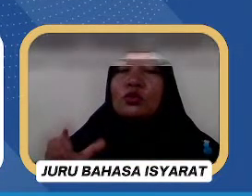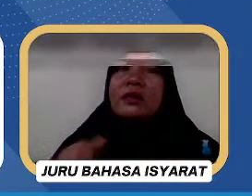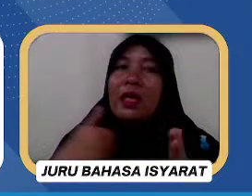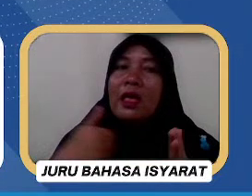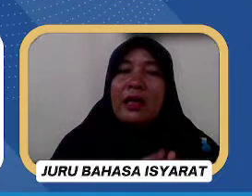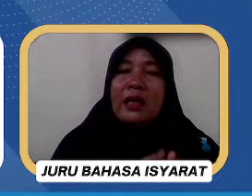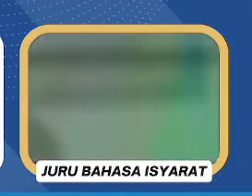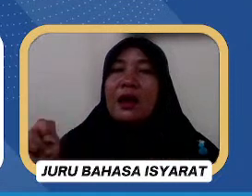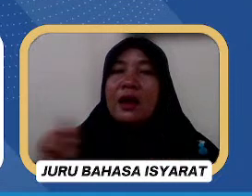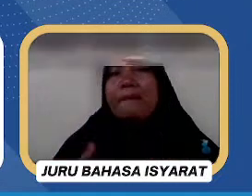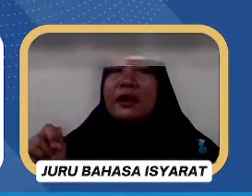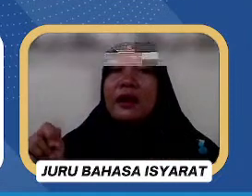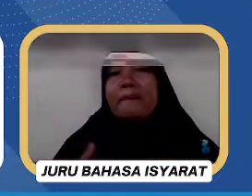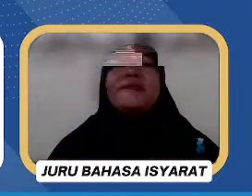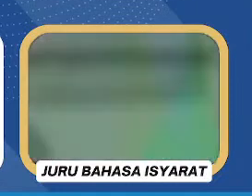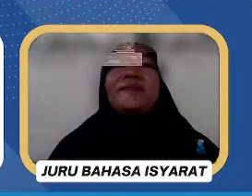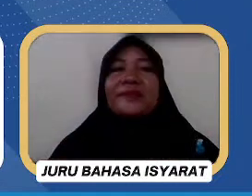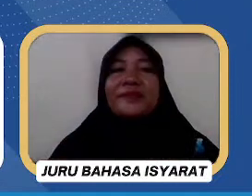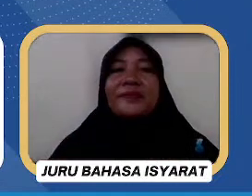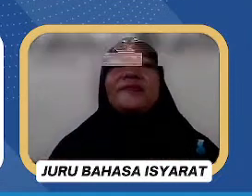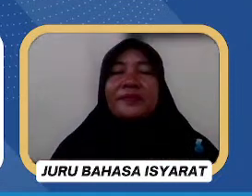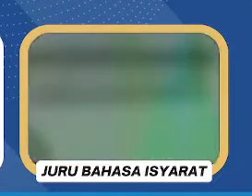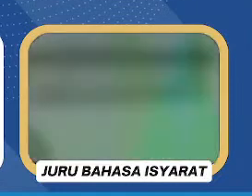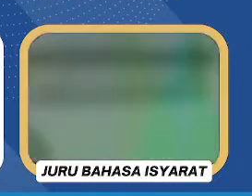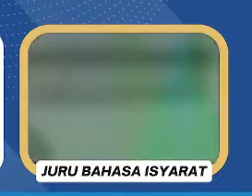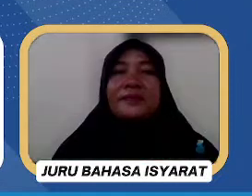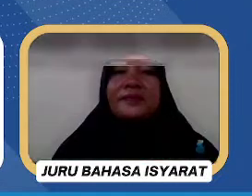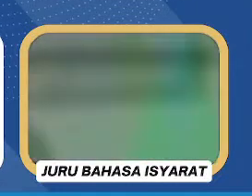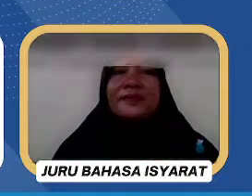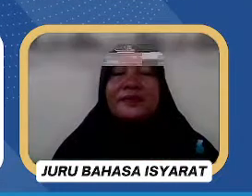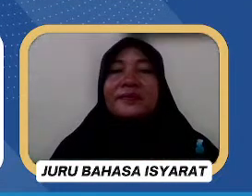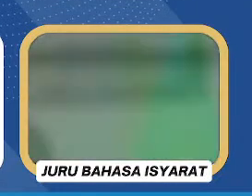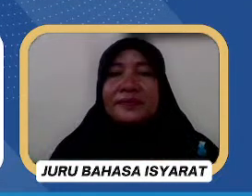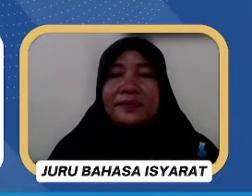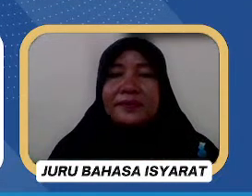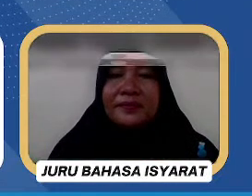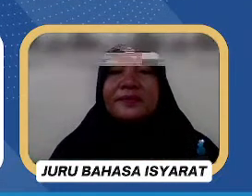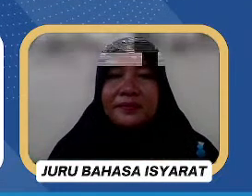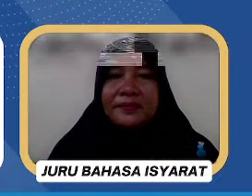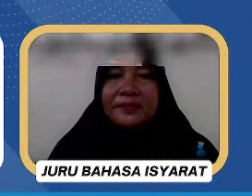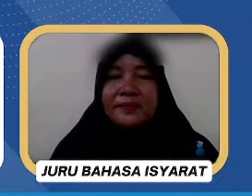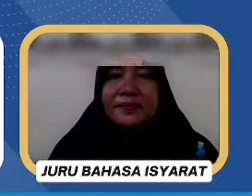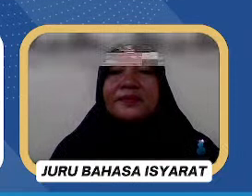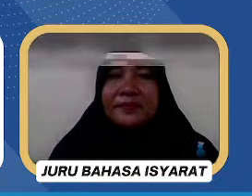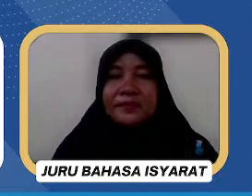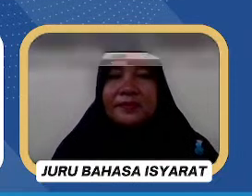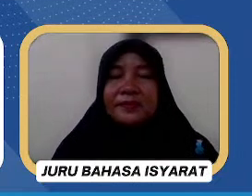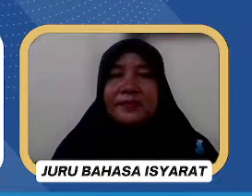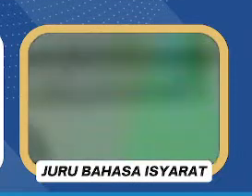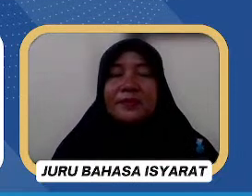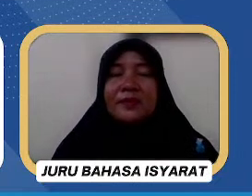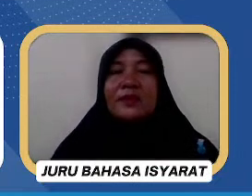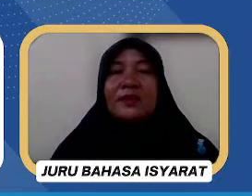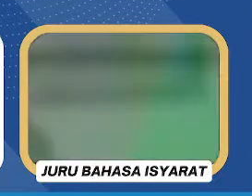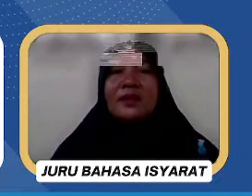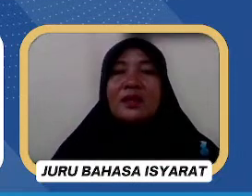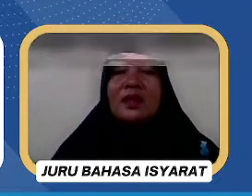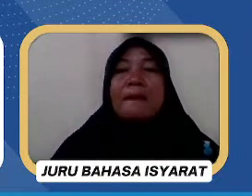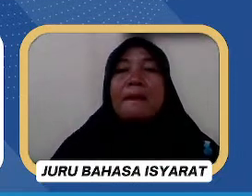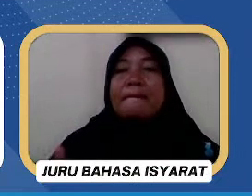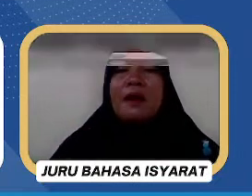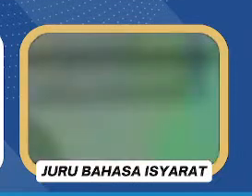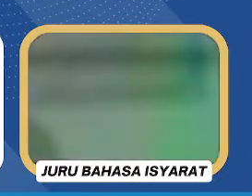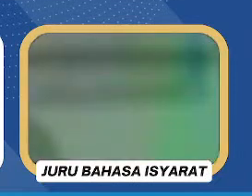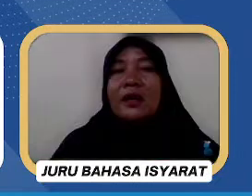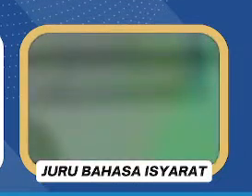dusun kami adalah sensasi. Mencari sensasi. Sehingga biar diakui oleh orang lain bahwa ini lain daripada lain.